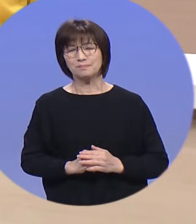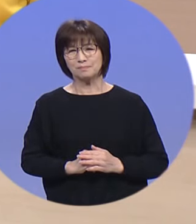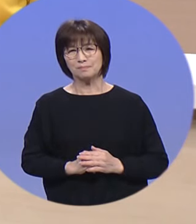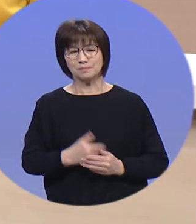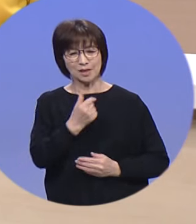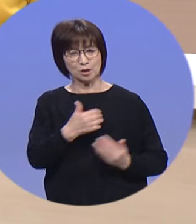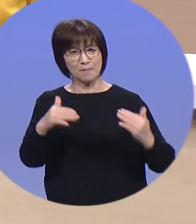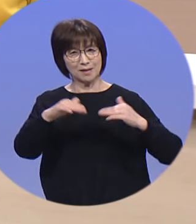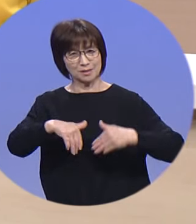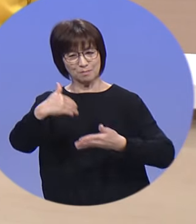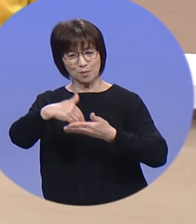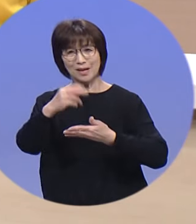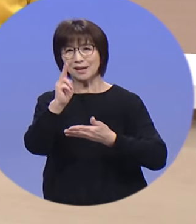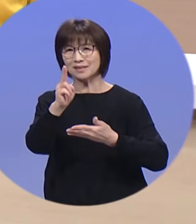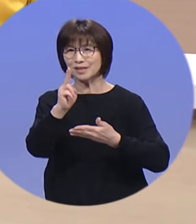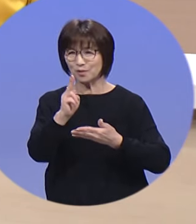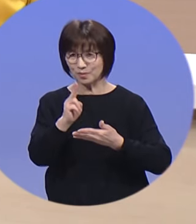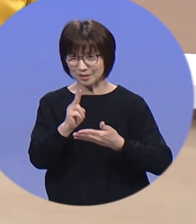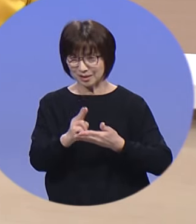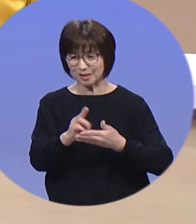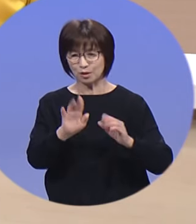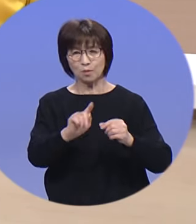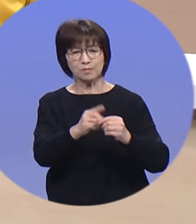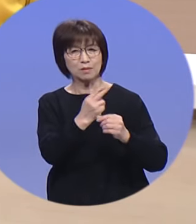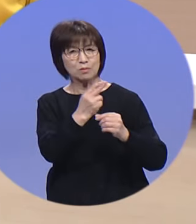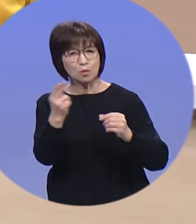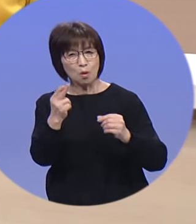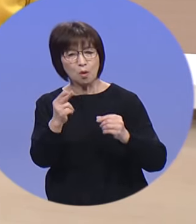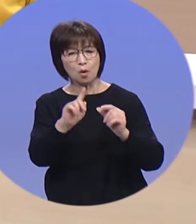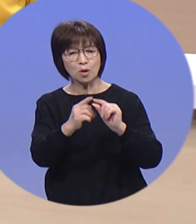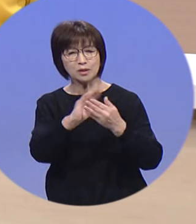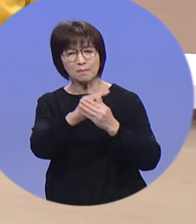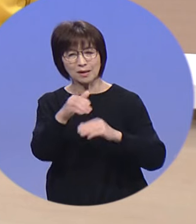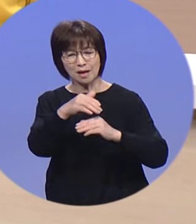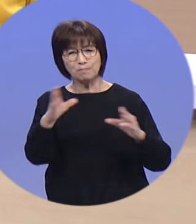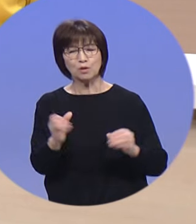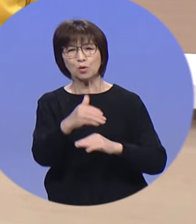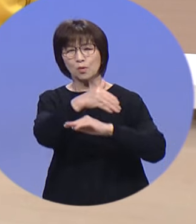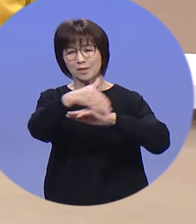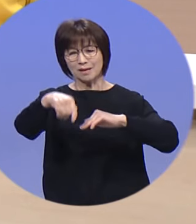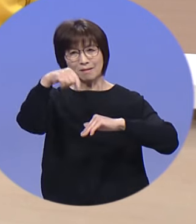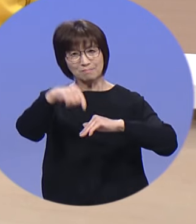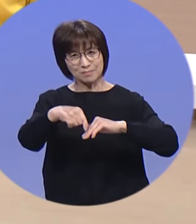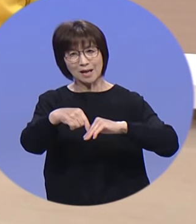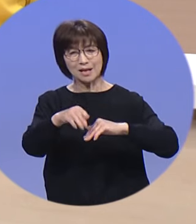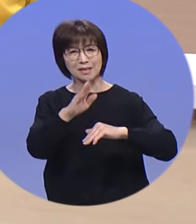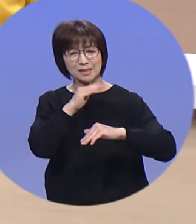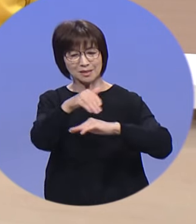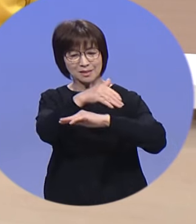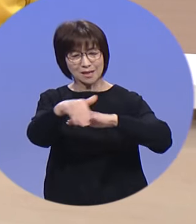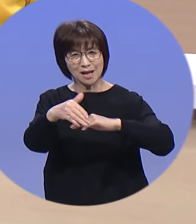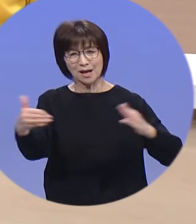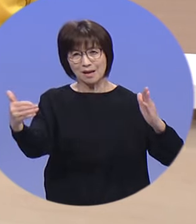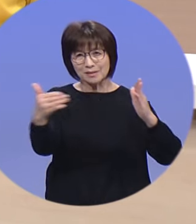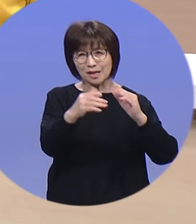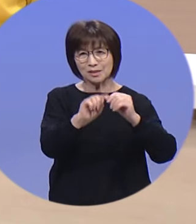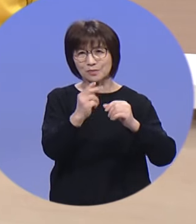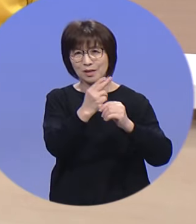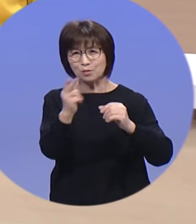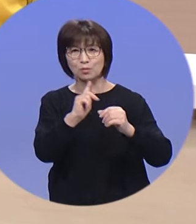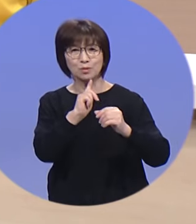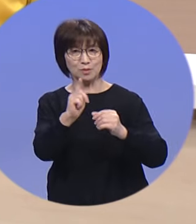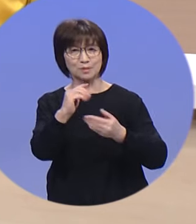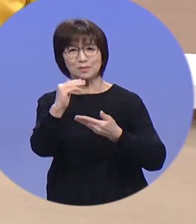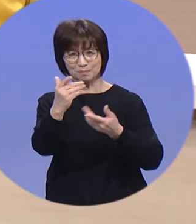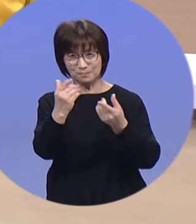熊谷知事のお話にもあった通り、今年度は千葉県総合計画における実施計画の最終年度ということ